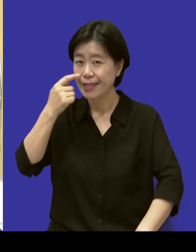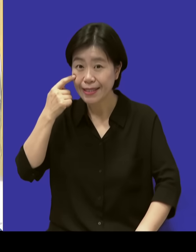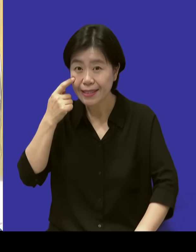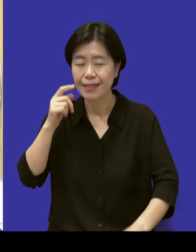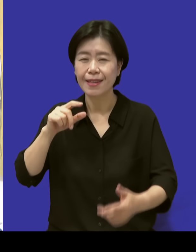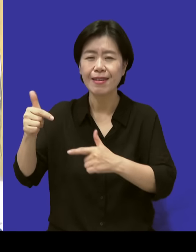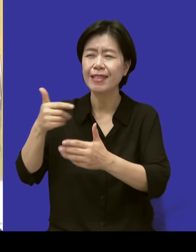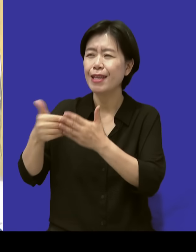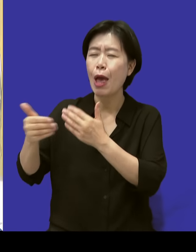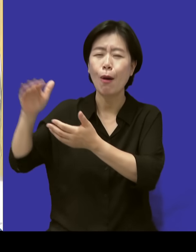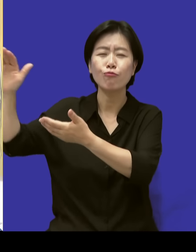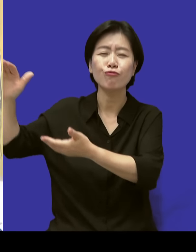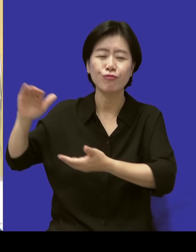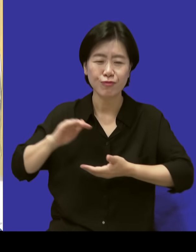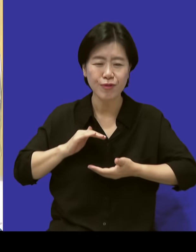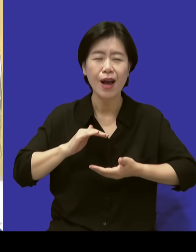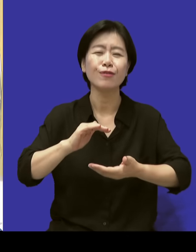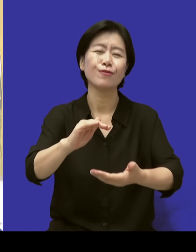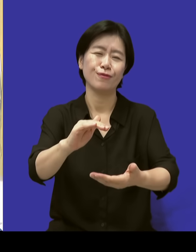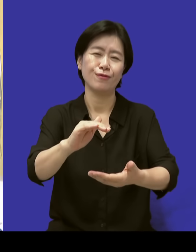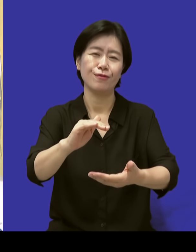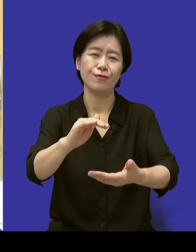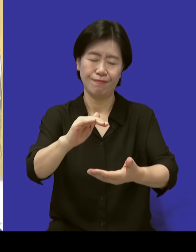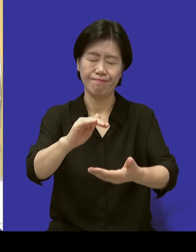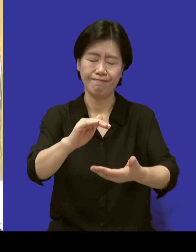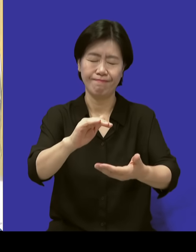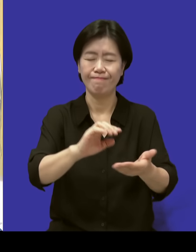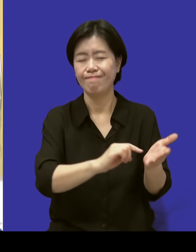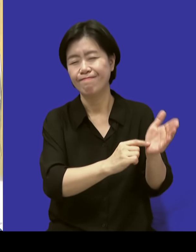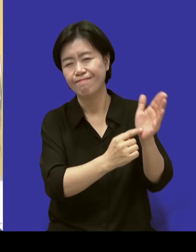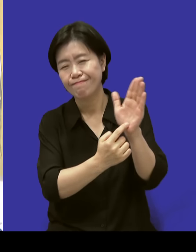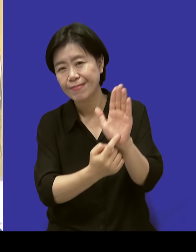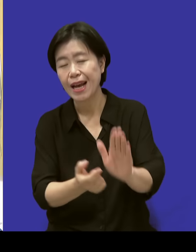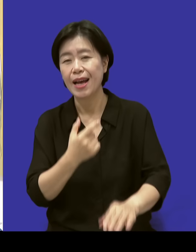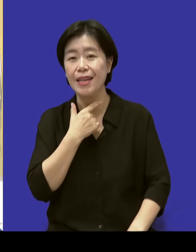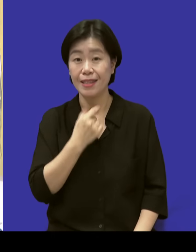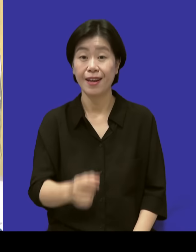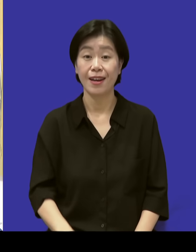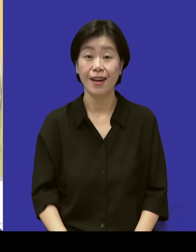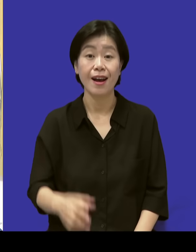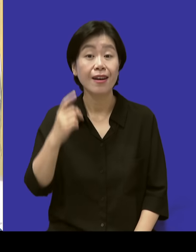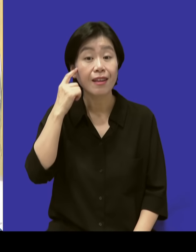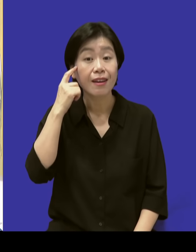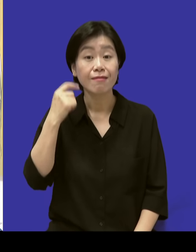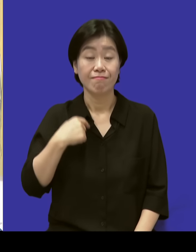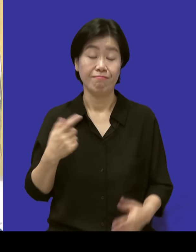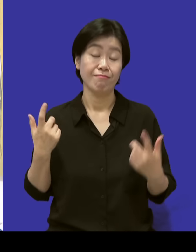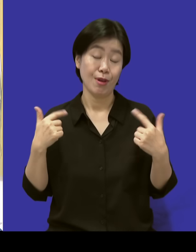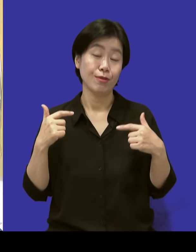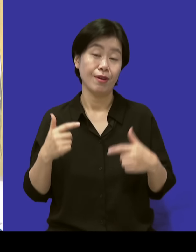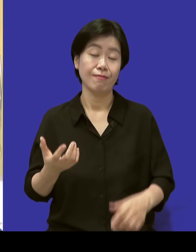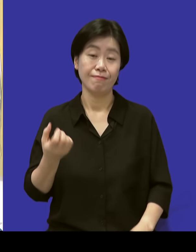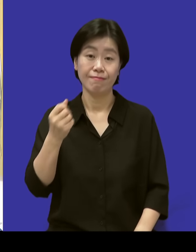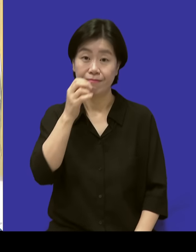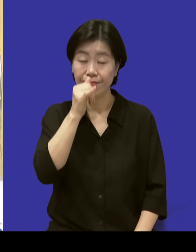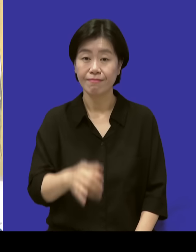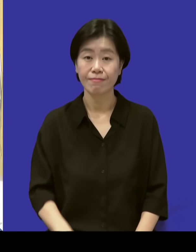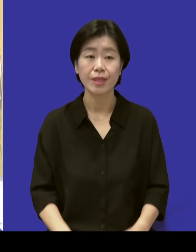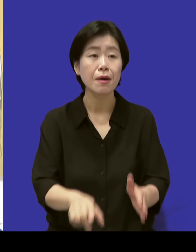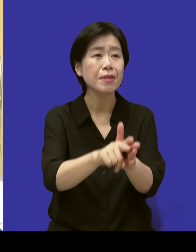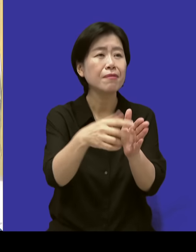하게 하시면은 저런 데 나가서 어머. 나의 체험과 간증을 여러 성도들에게 나누고 예. 싶다 또 안 믿는